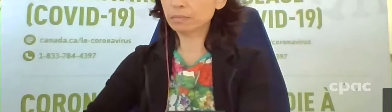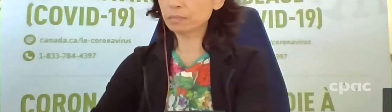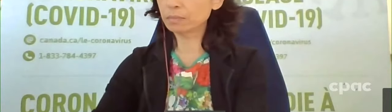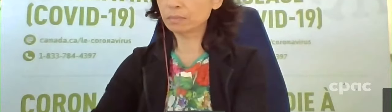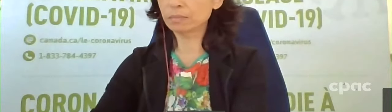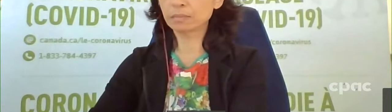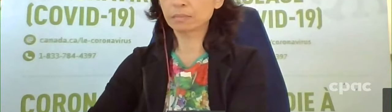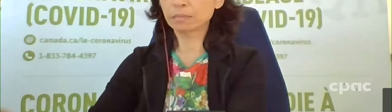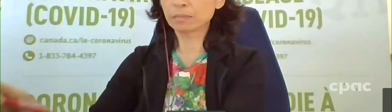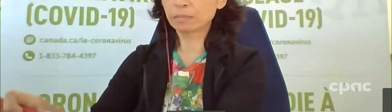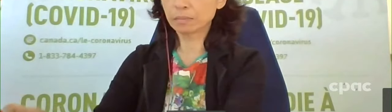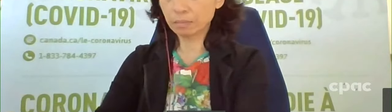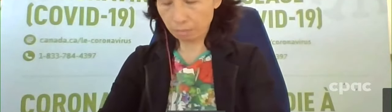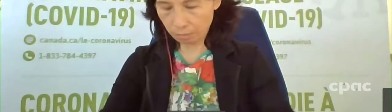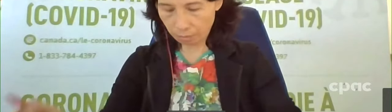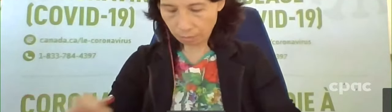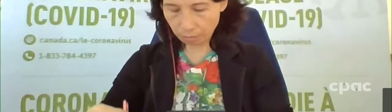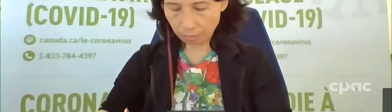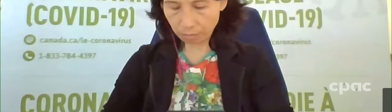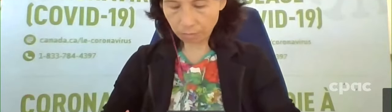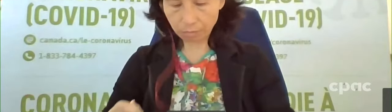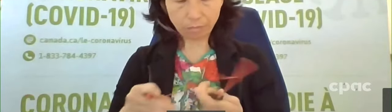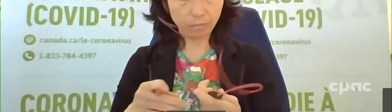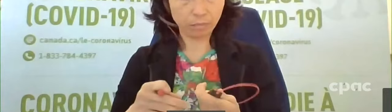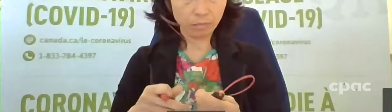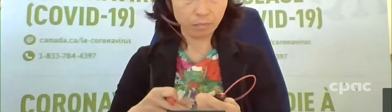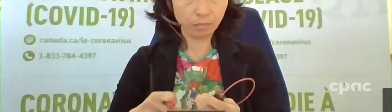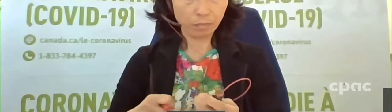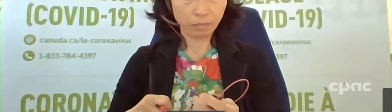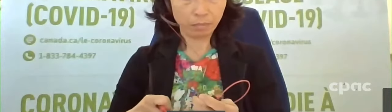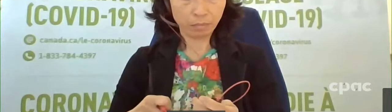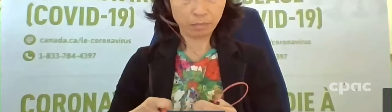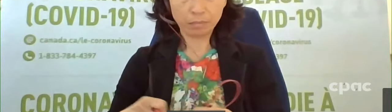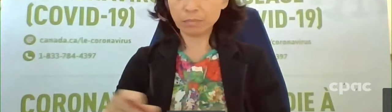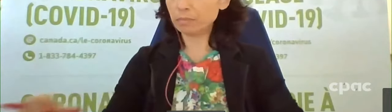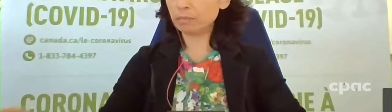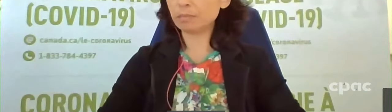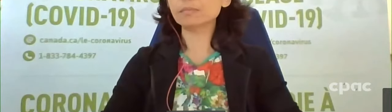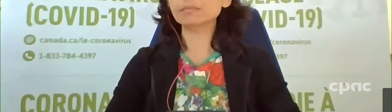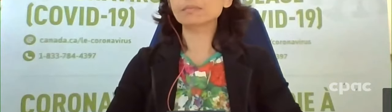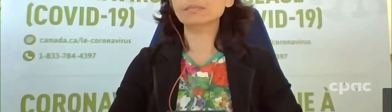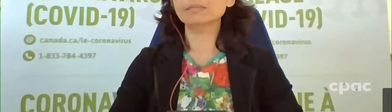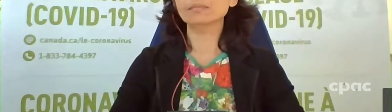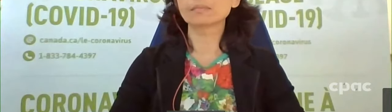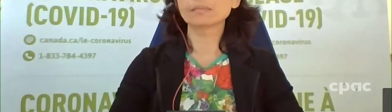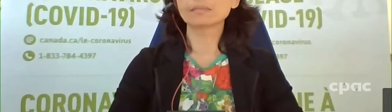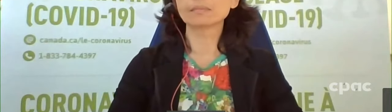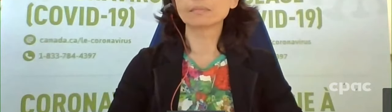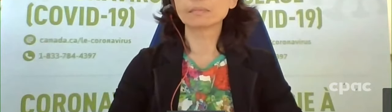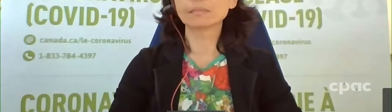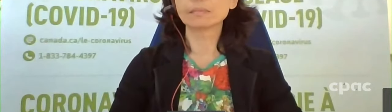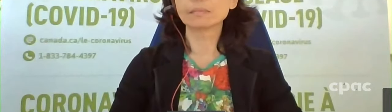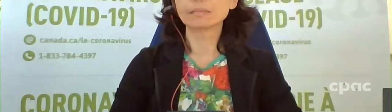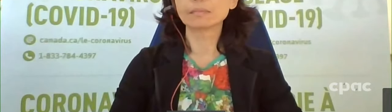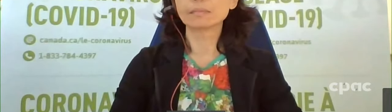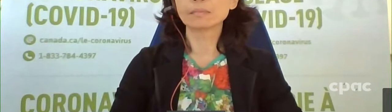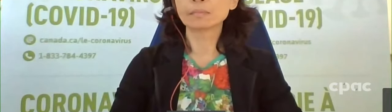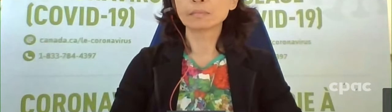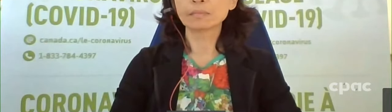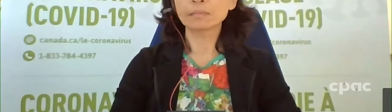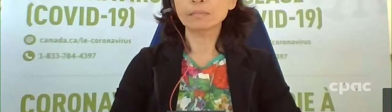a question, please press *1 on your phone. Si vous désirez poser une question, veuillez appuyer sur étoile